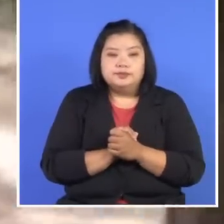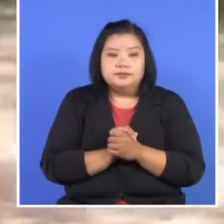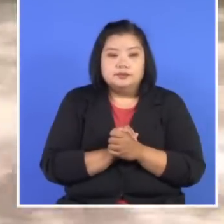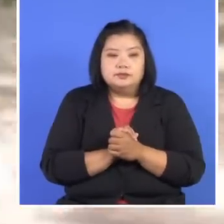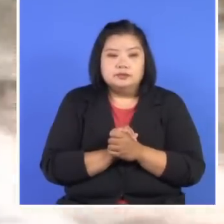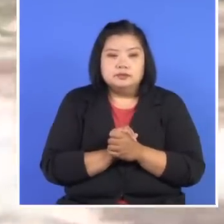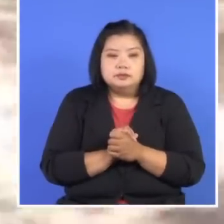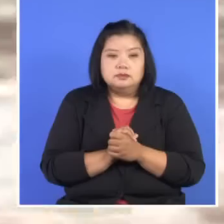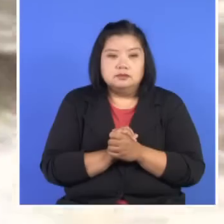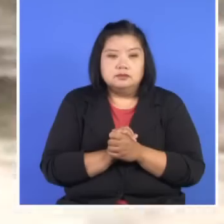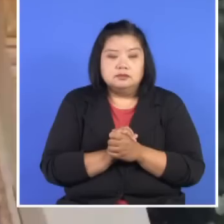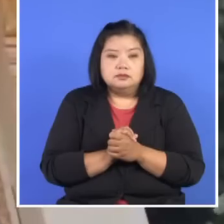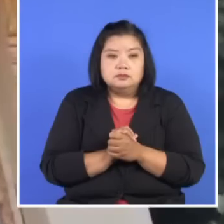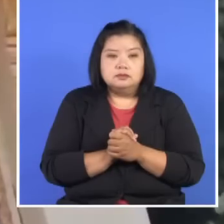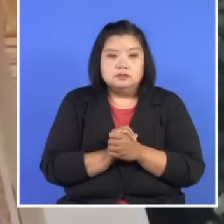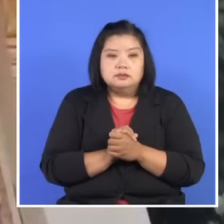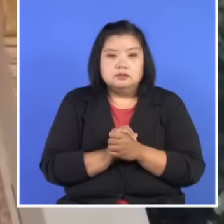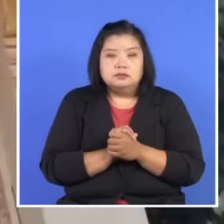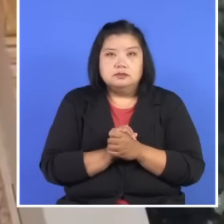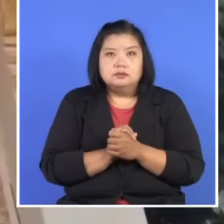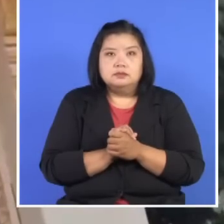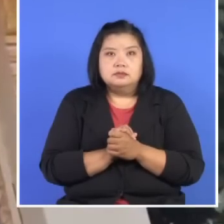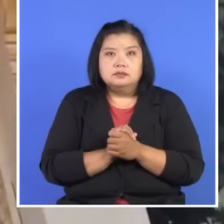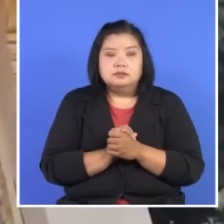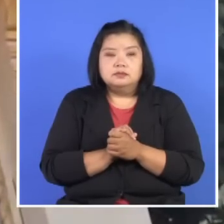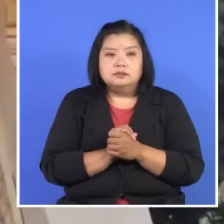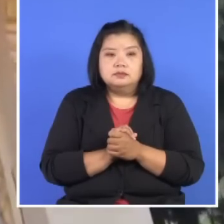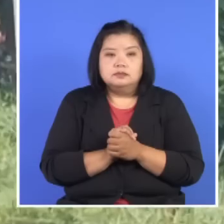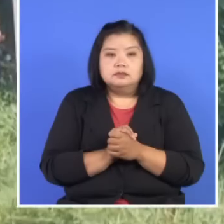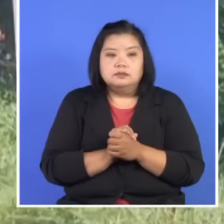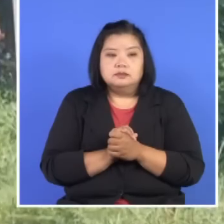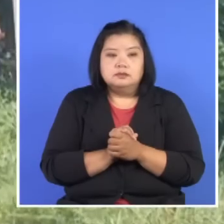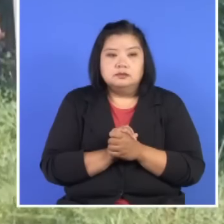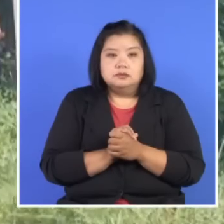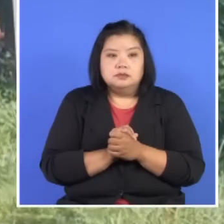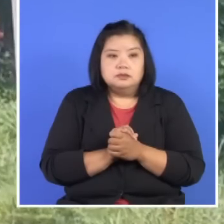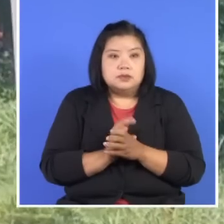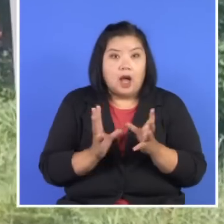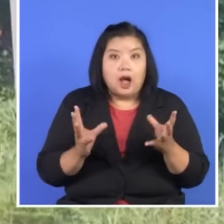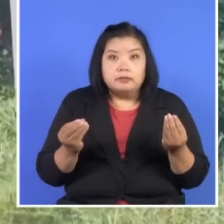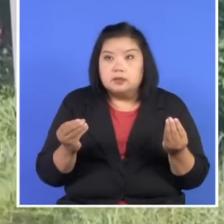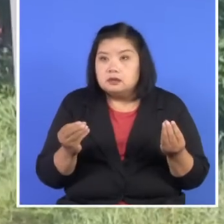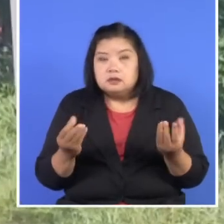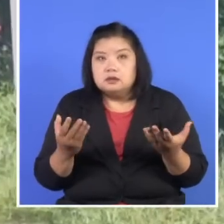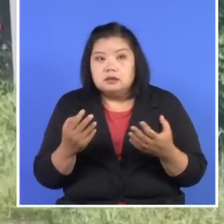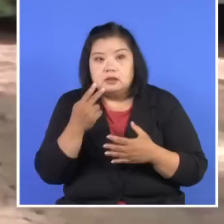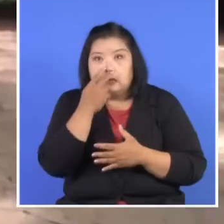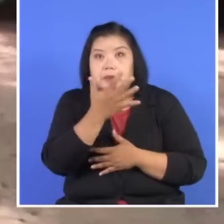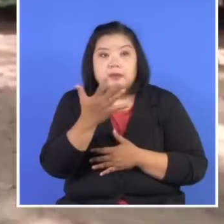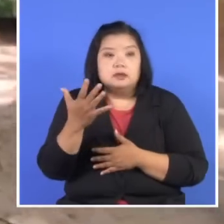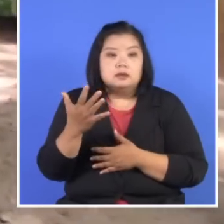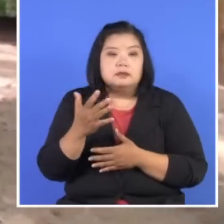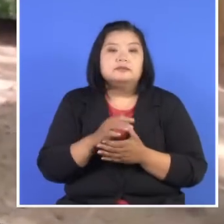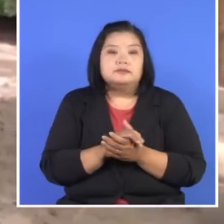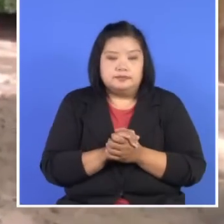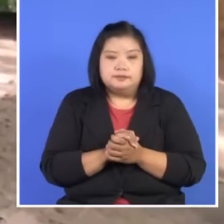หยุดอย่าวิ่งแล้วฟังไหมล่ะเนี่ยวินาทีนั้นน่ะท้ายคลิปอ่ะหายไปไหนก็ไม่รู ้ หายไปได้ยังไงนี่ค่ะคุณผู้ชมคะใช้วิ